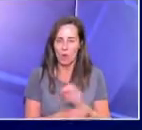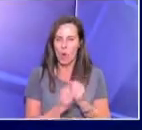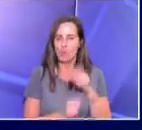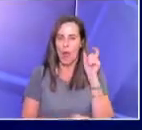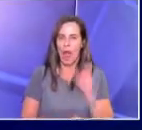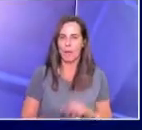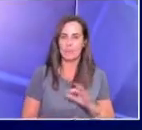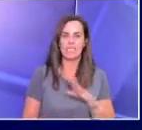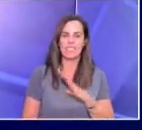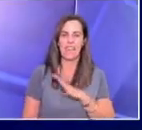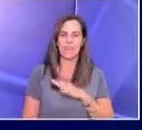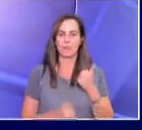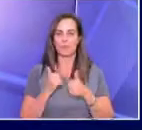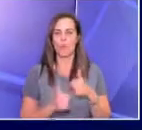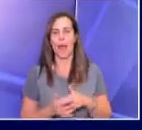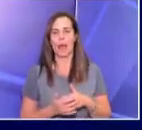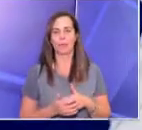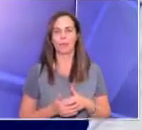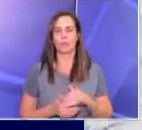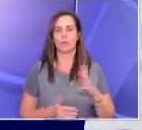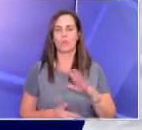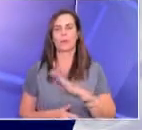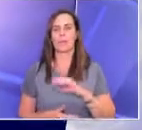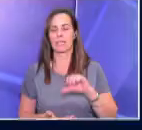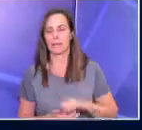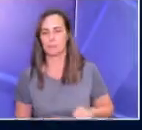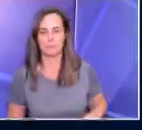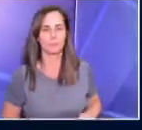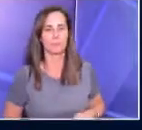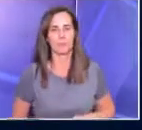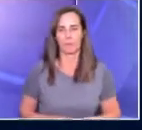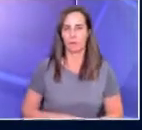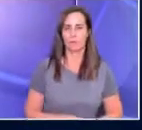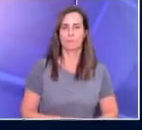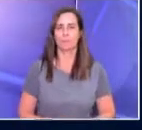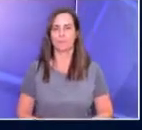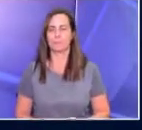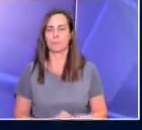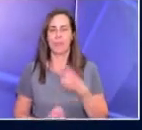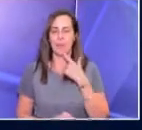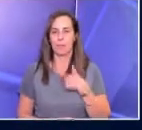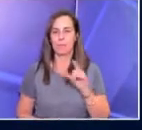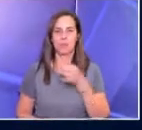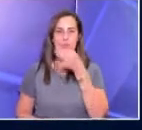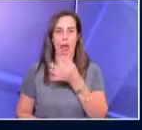יש כאן באמת סכנה של מועמד שמולו, אוקיי. שעלול לסכן את העיר. דבר, בוא נדבר בתכלס, תגיד לי תכלס, מישהו שאל אותך לגופו של